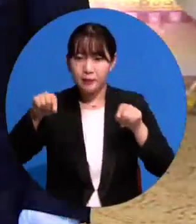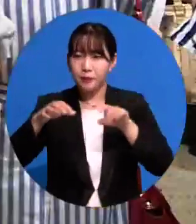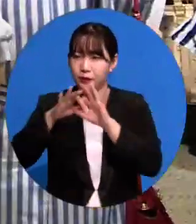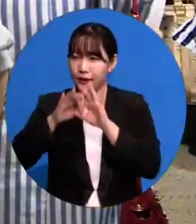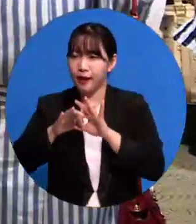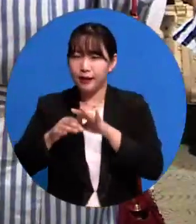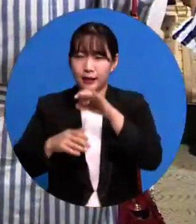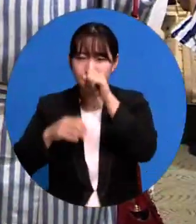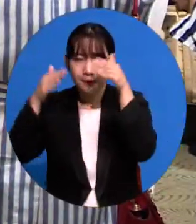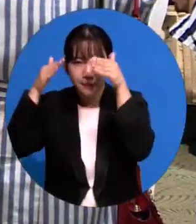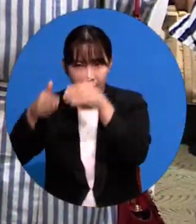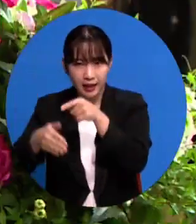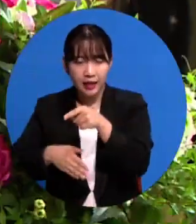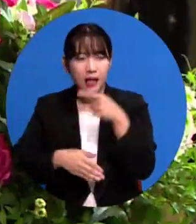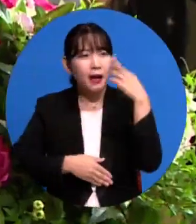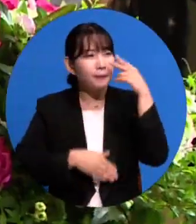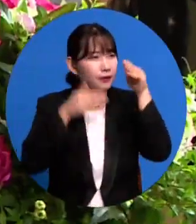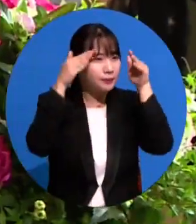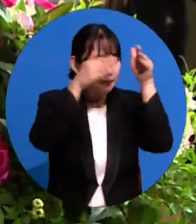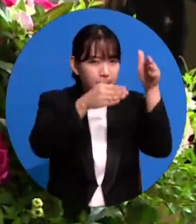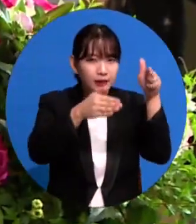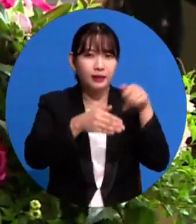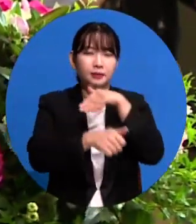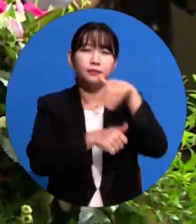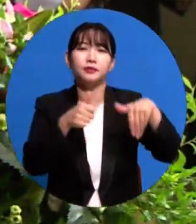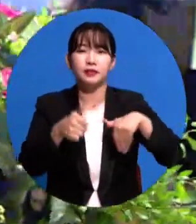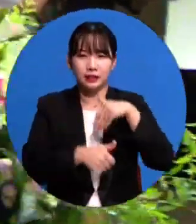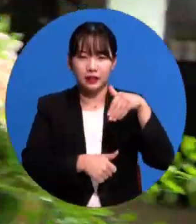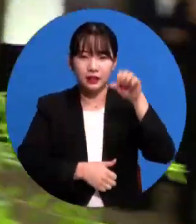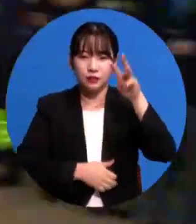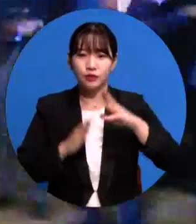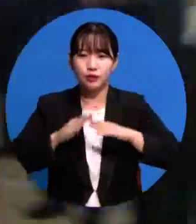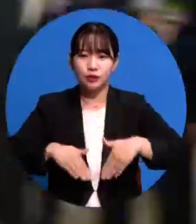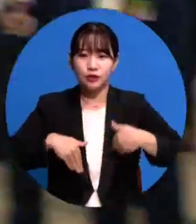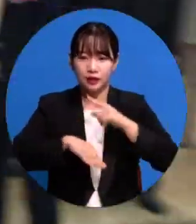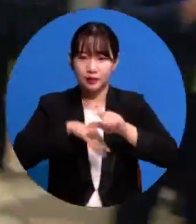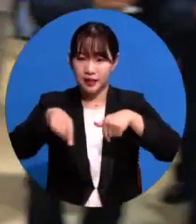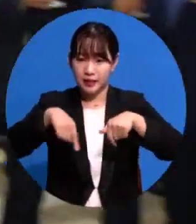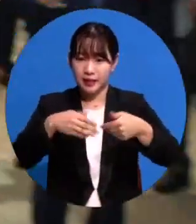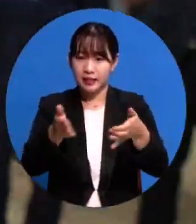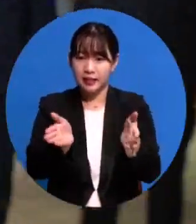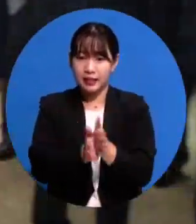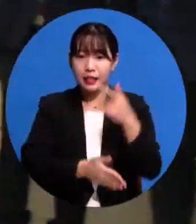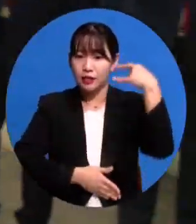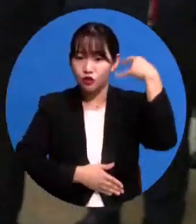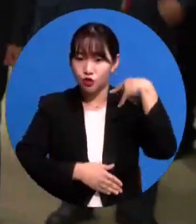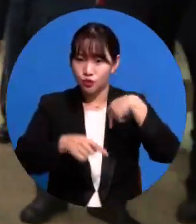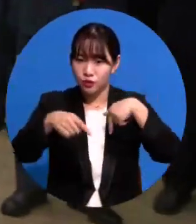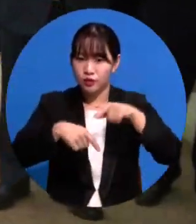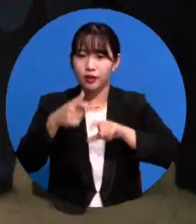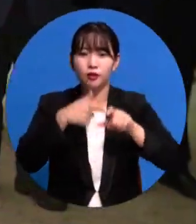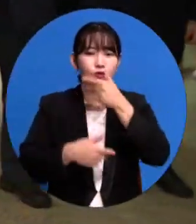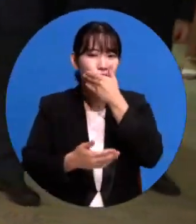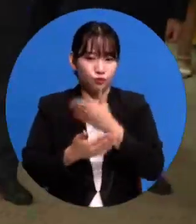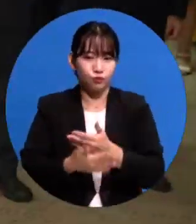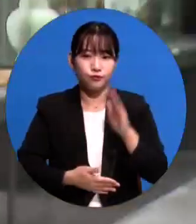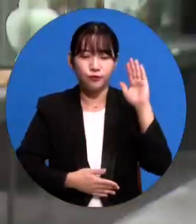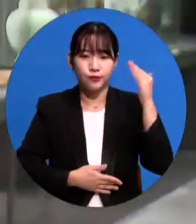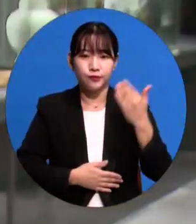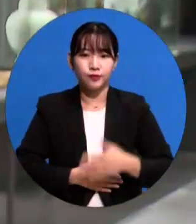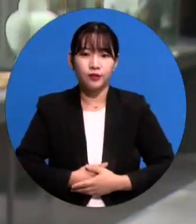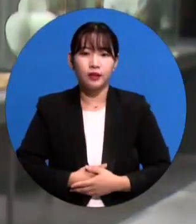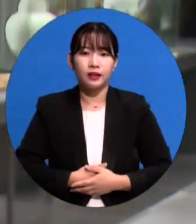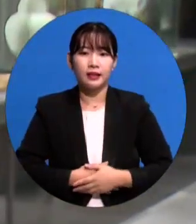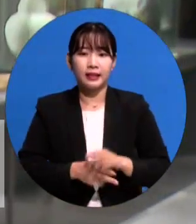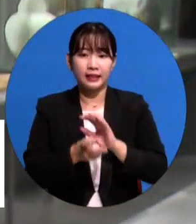개선이나 미국 일변도 외교로 흐르고 있는 가운데 광주 전남 자치단체의 대중국 정책이 더욱 중요해졌습니다.